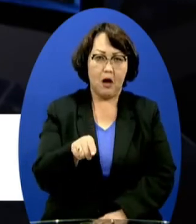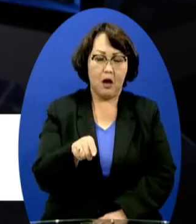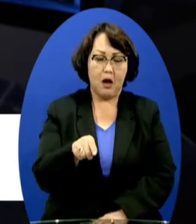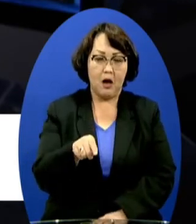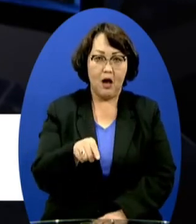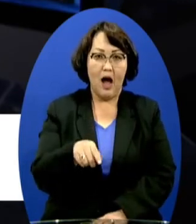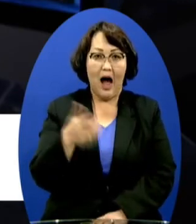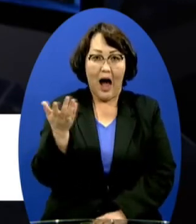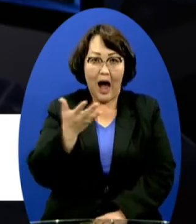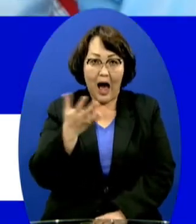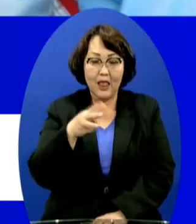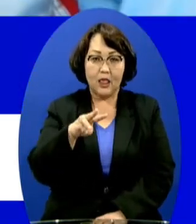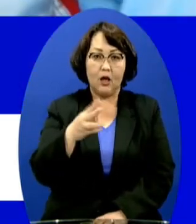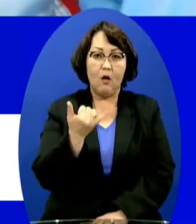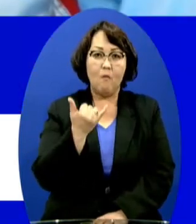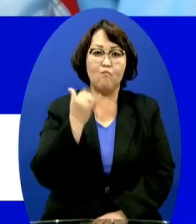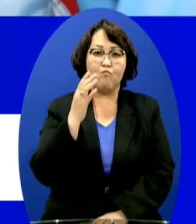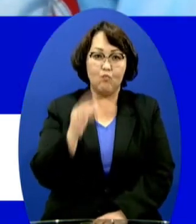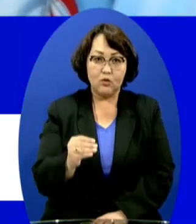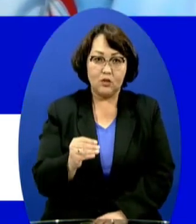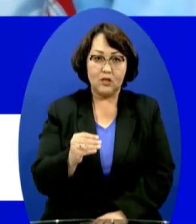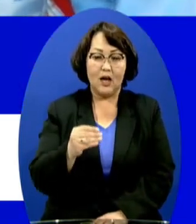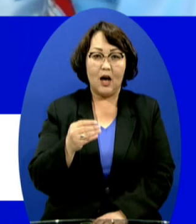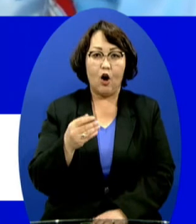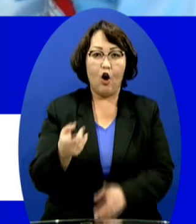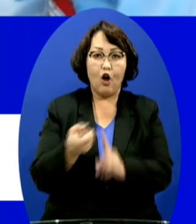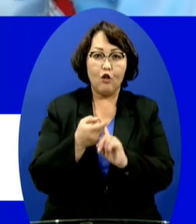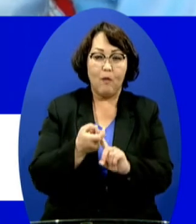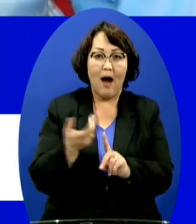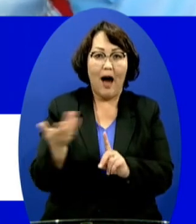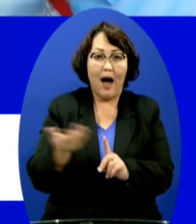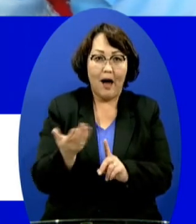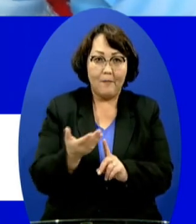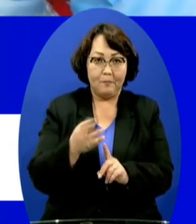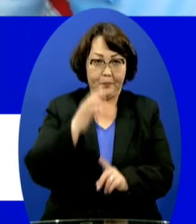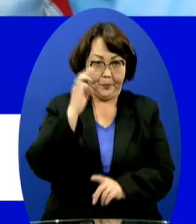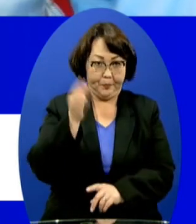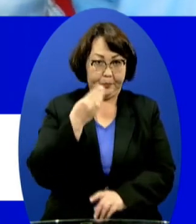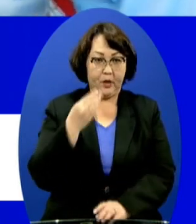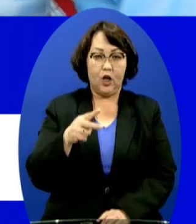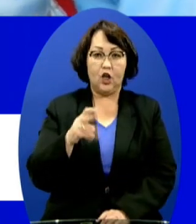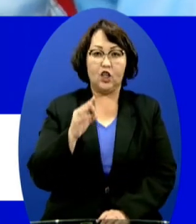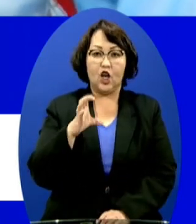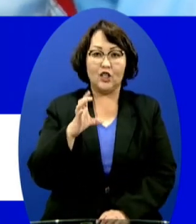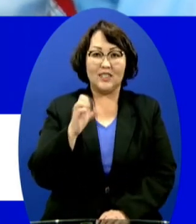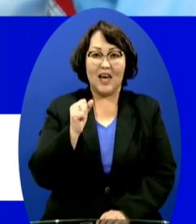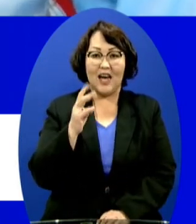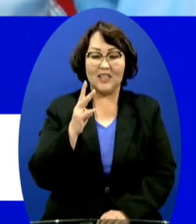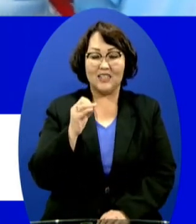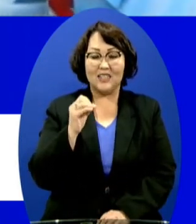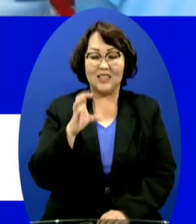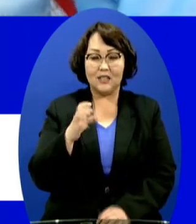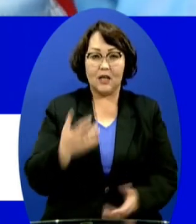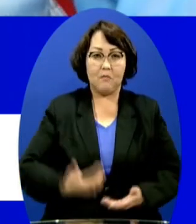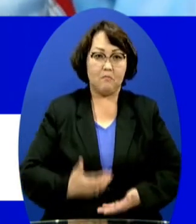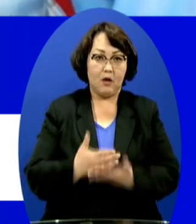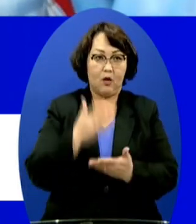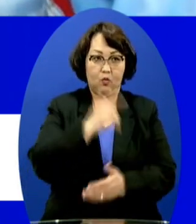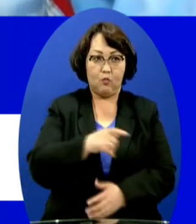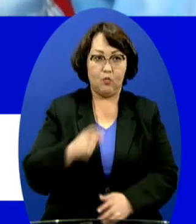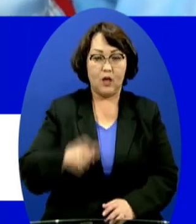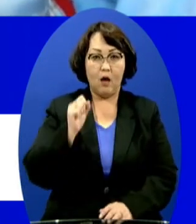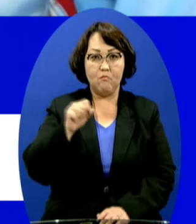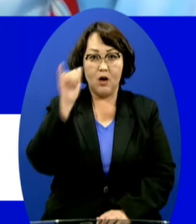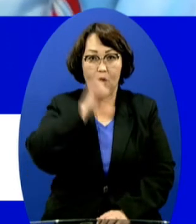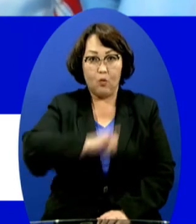арталд аль мужууд энэ аль мужуудыг хамарж байгаа юм байгаа. Одоо Лос Анжелес байгаа хүн бол Вашингтон руу бидний лөө